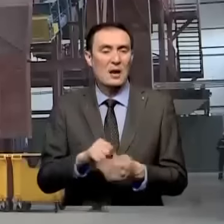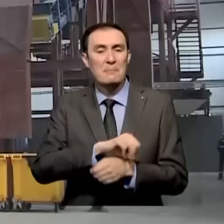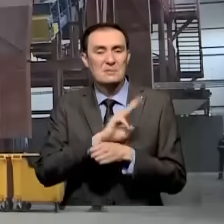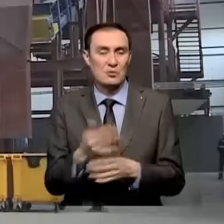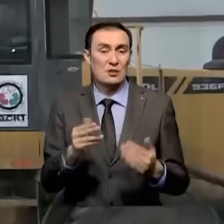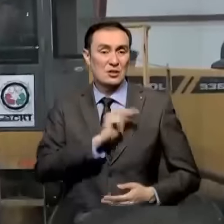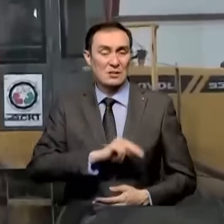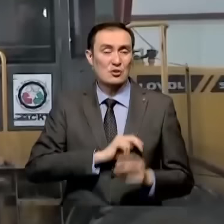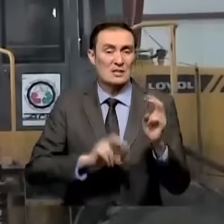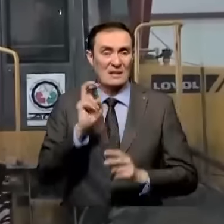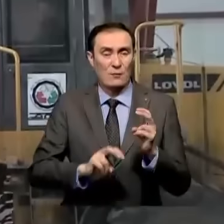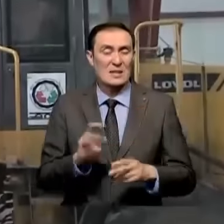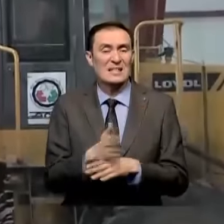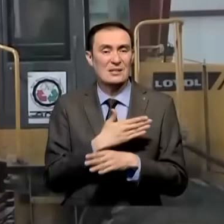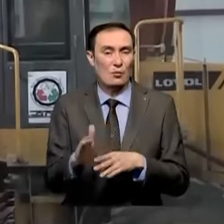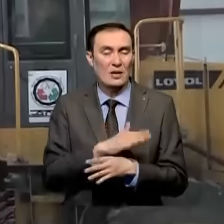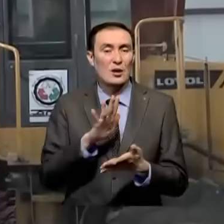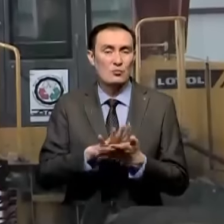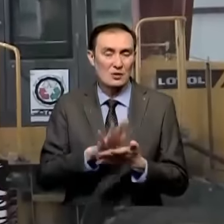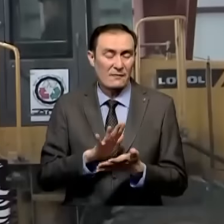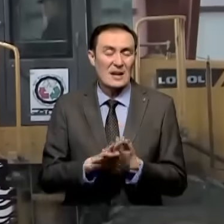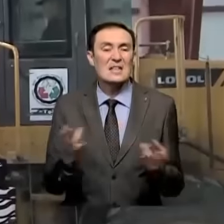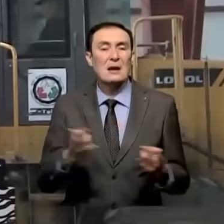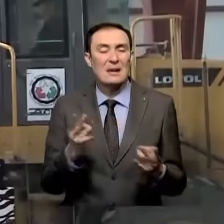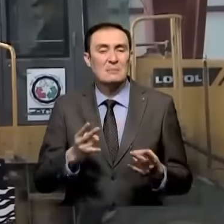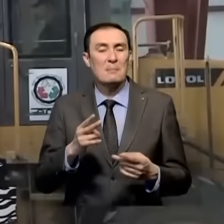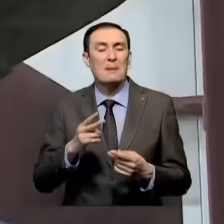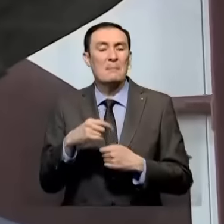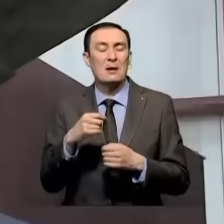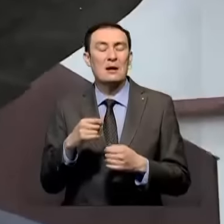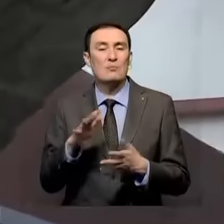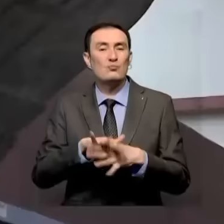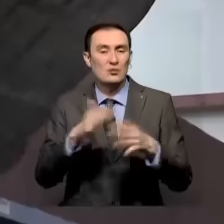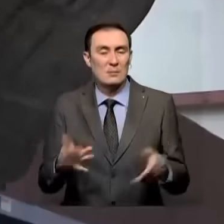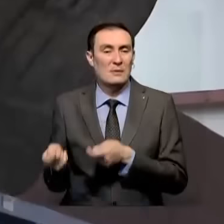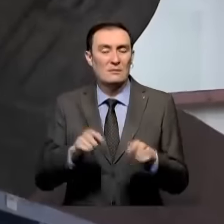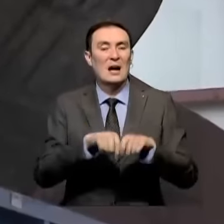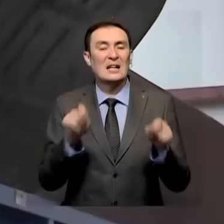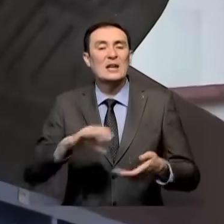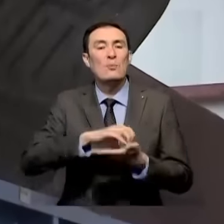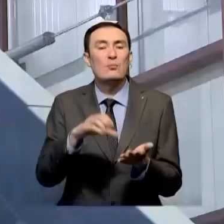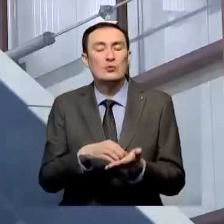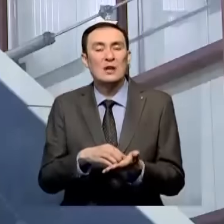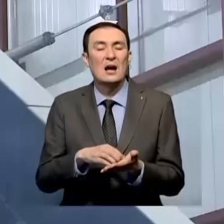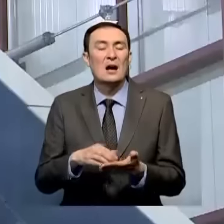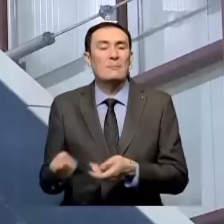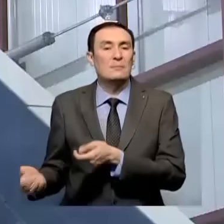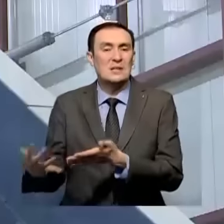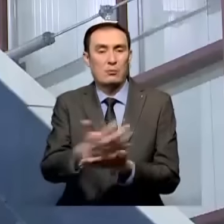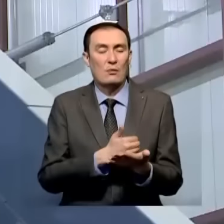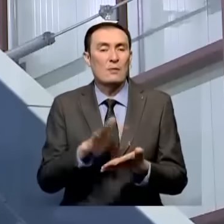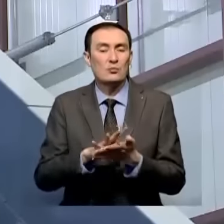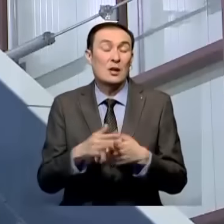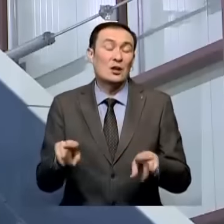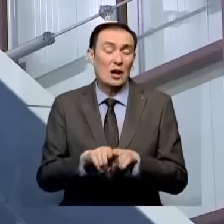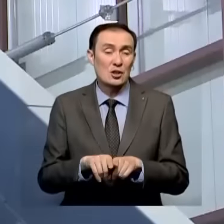уже действующий завод сортировки мусора необходимым сырьем. Для этого намерены открыть пункты приема отходов по городу. В